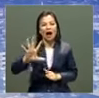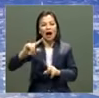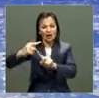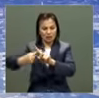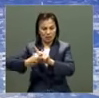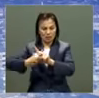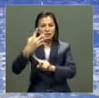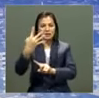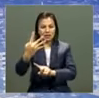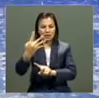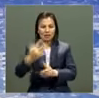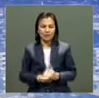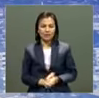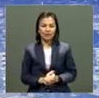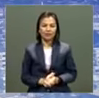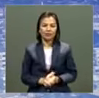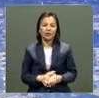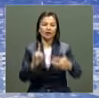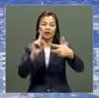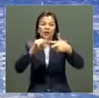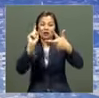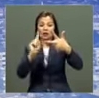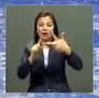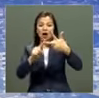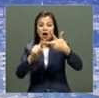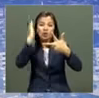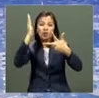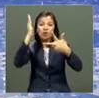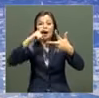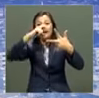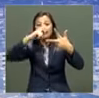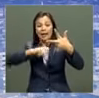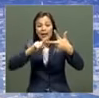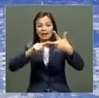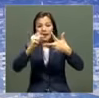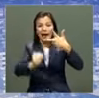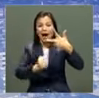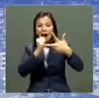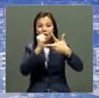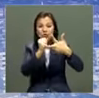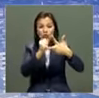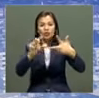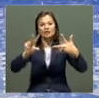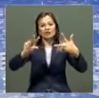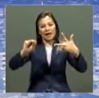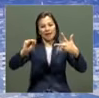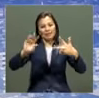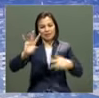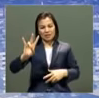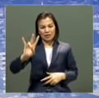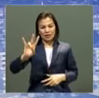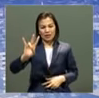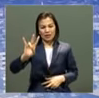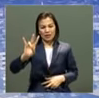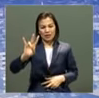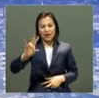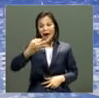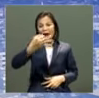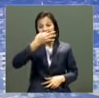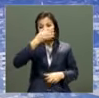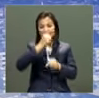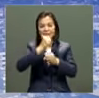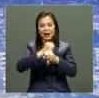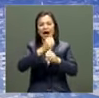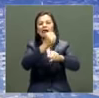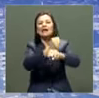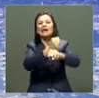นะครับรายที่46เป็นผู้ป่วยชายไทยอายุก็ยังน้อยอยู่ครับรายนี้37ปีอาชีพรับจ้างทั่ว